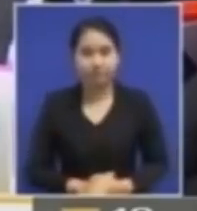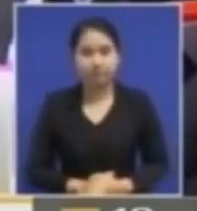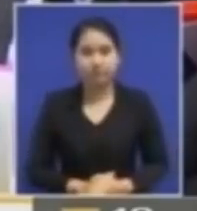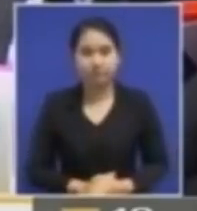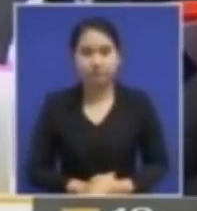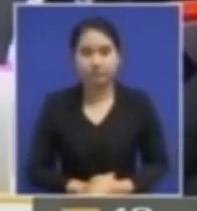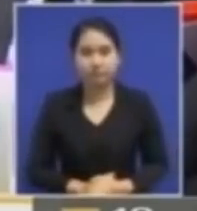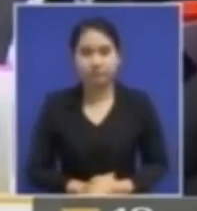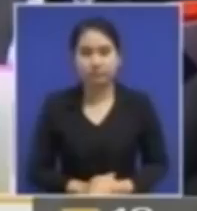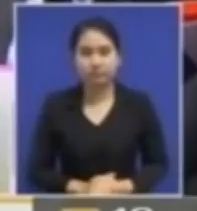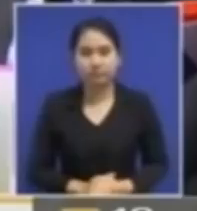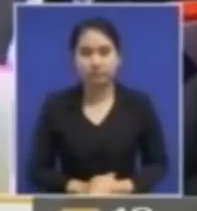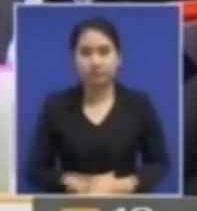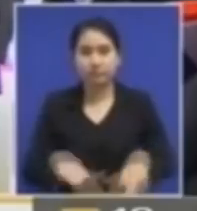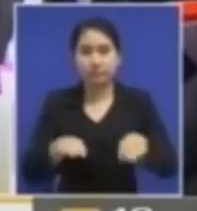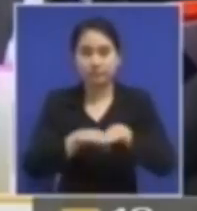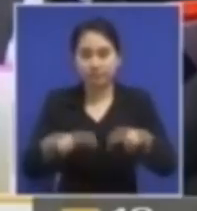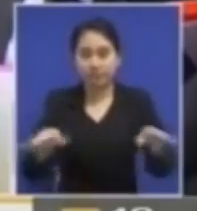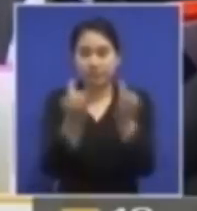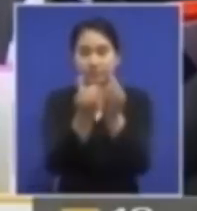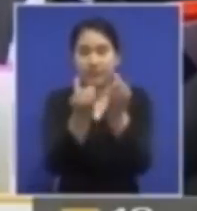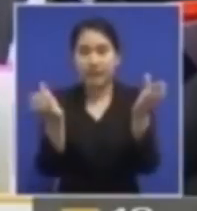ในมาตรฐานจริยธรรม